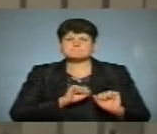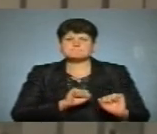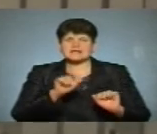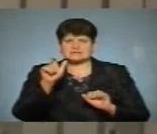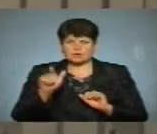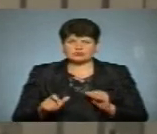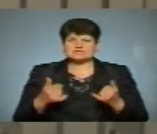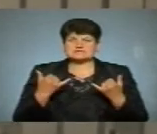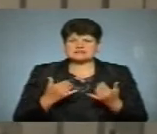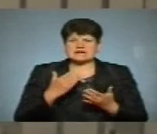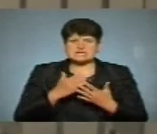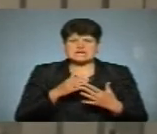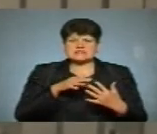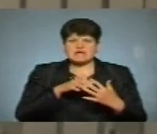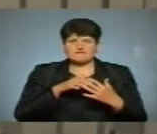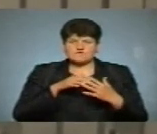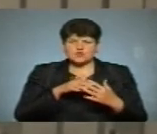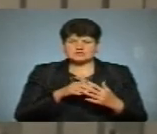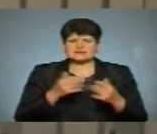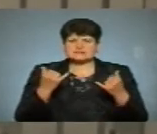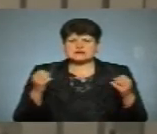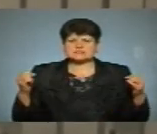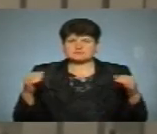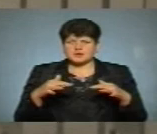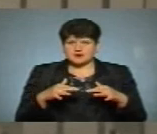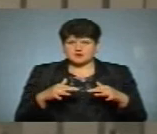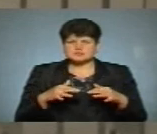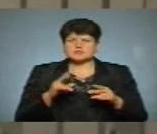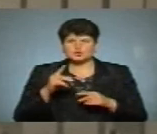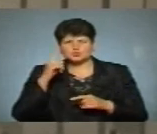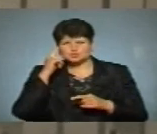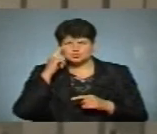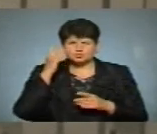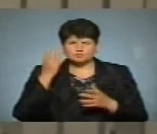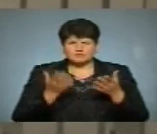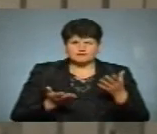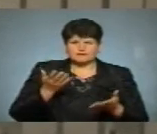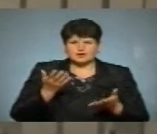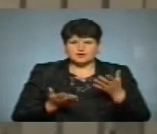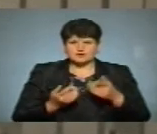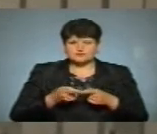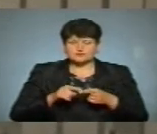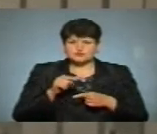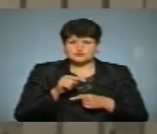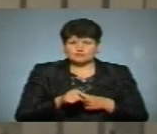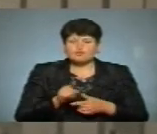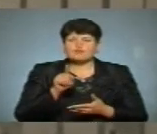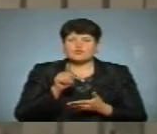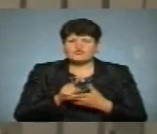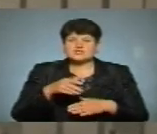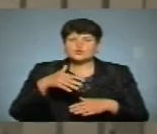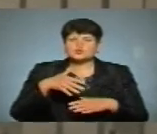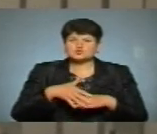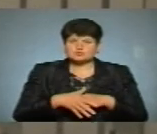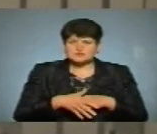котрі зараз є на фронті, котрі збираються, і ті, котрі думають, але вагаються в цьому. Повинні